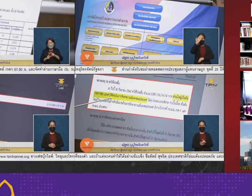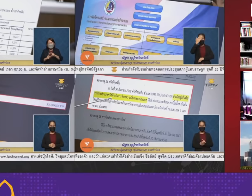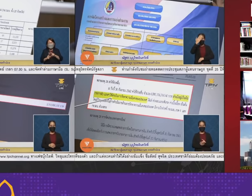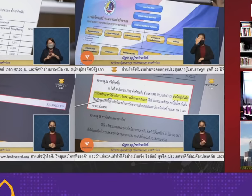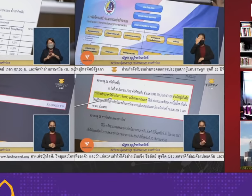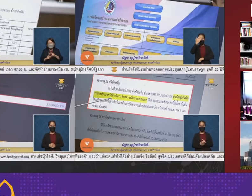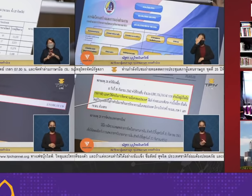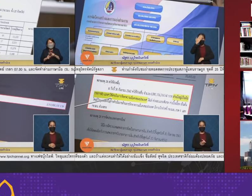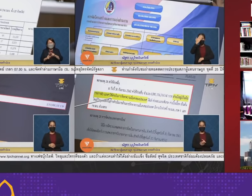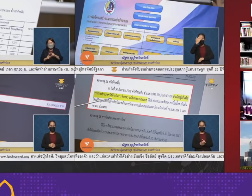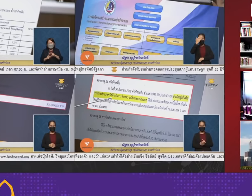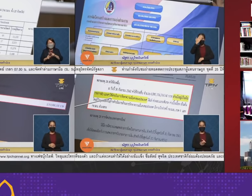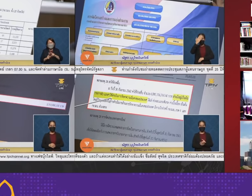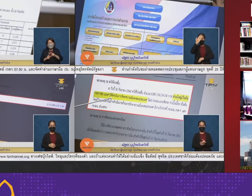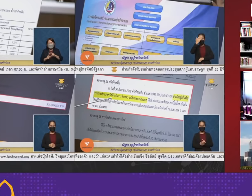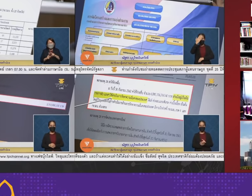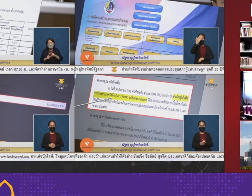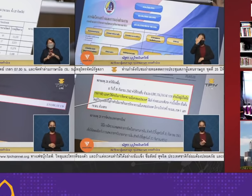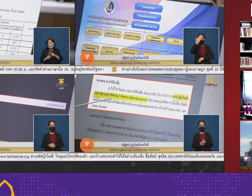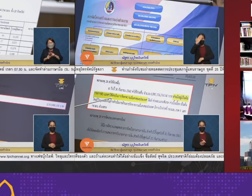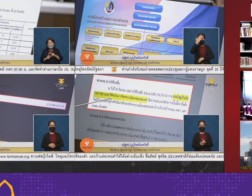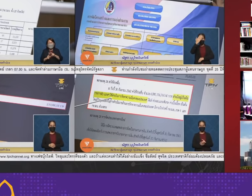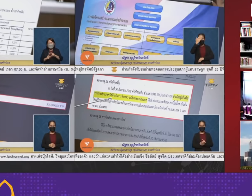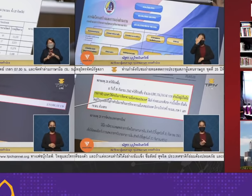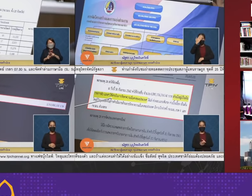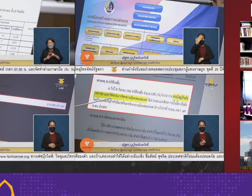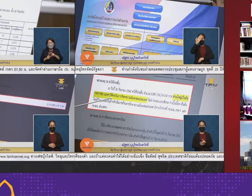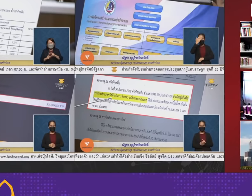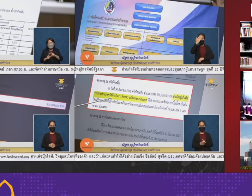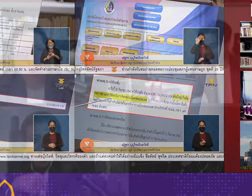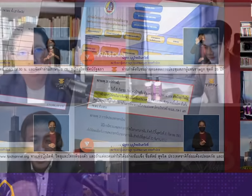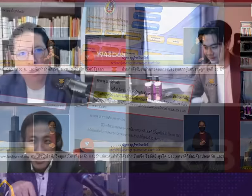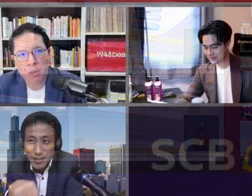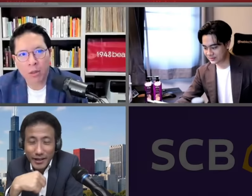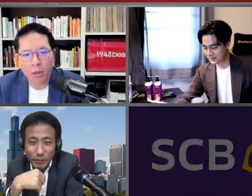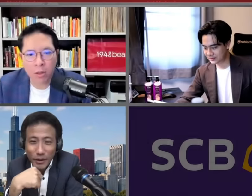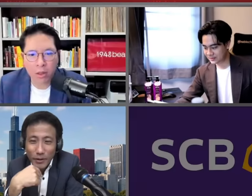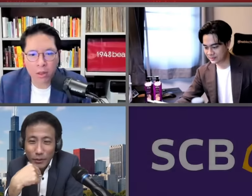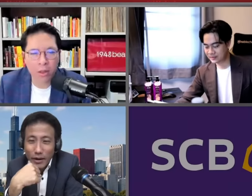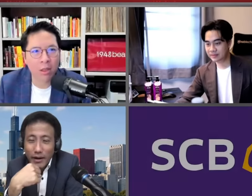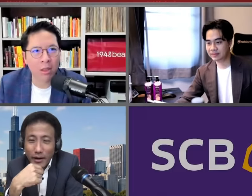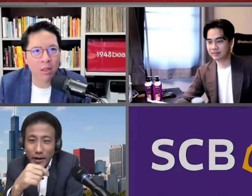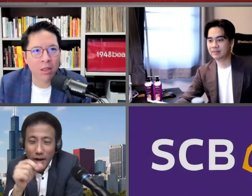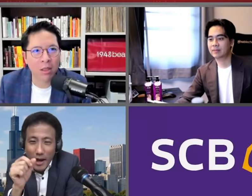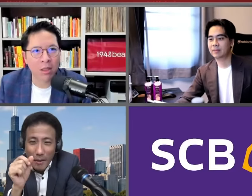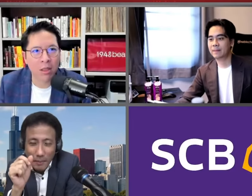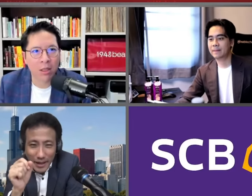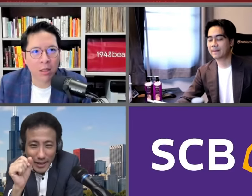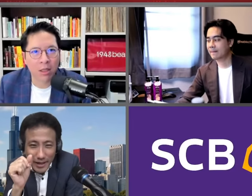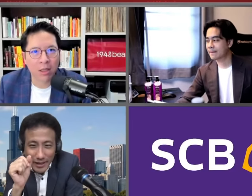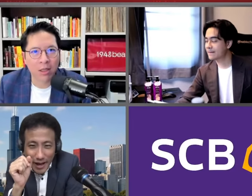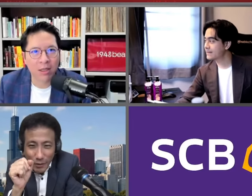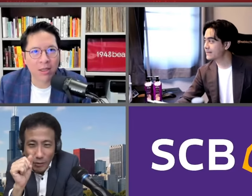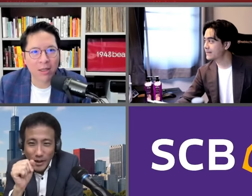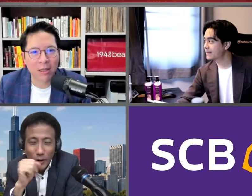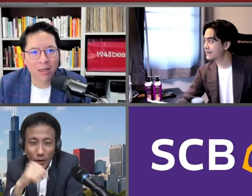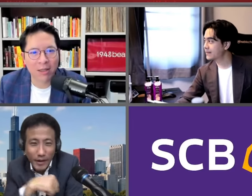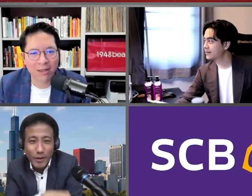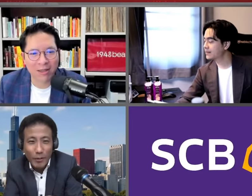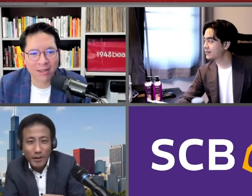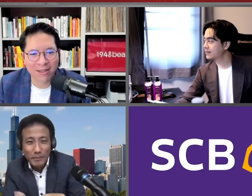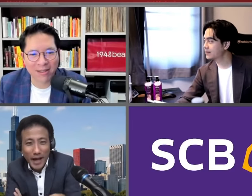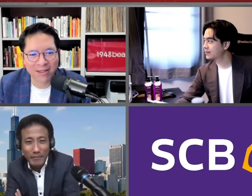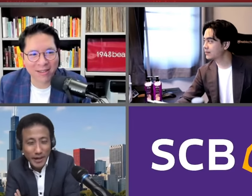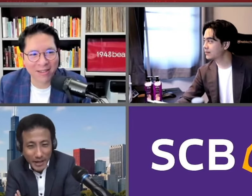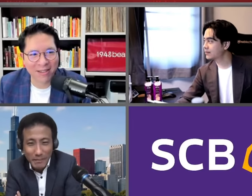ภิปรายไม่ไว้วางใจมาทุกรัฐบาลนะไม่ใช่ว่าเฉพาะรัฐบาลพลเอกประยุทธ์นะมีนายกรัฐมนตรีคนไห